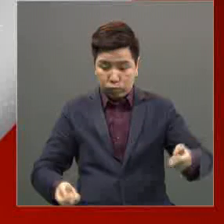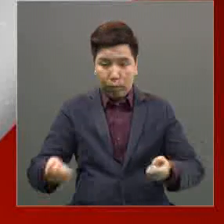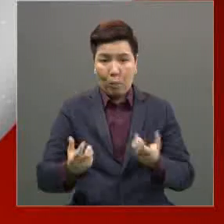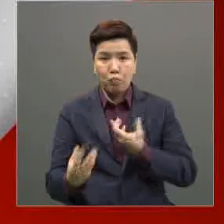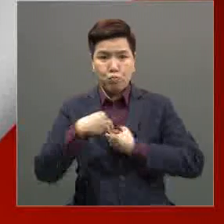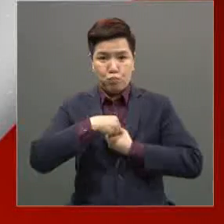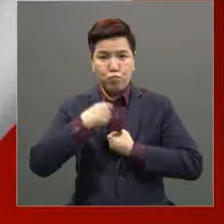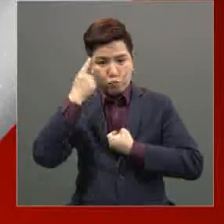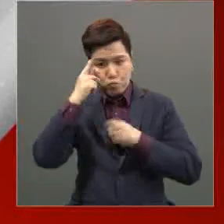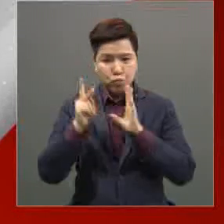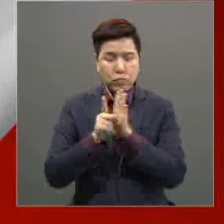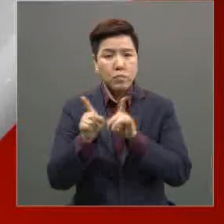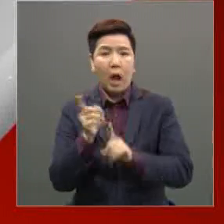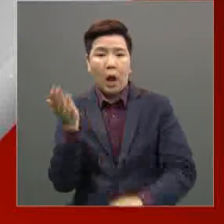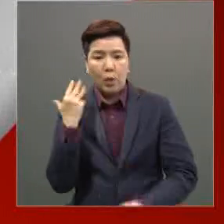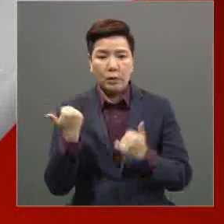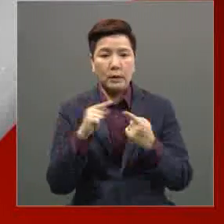วินัยเหมือนเดิมนะครับ